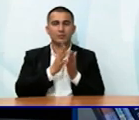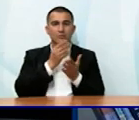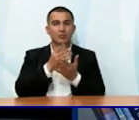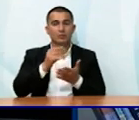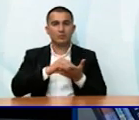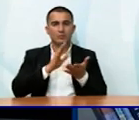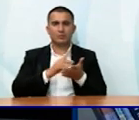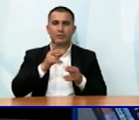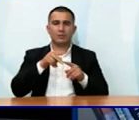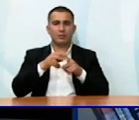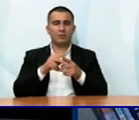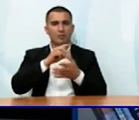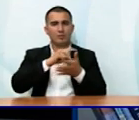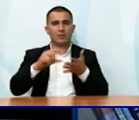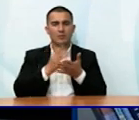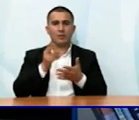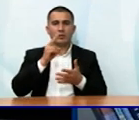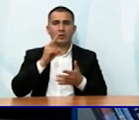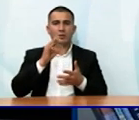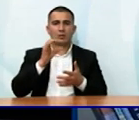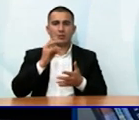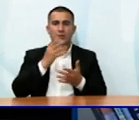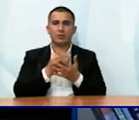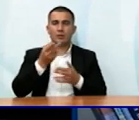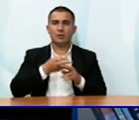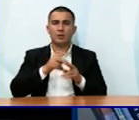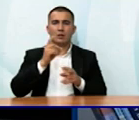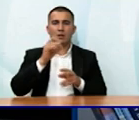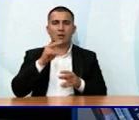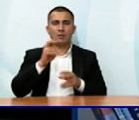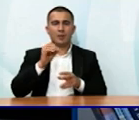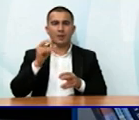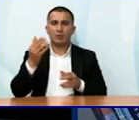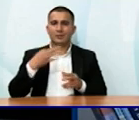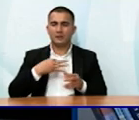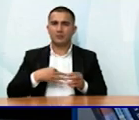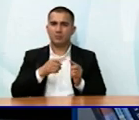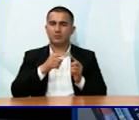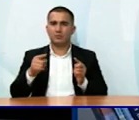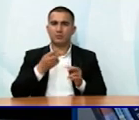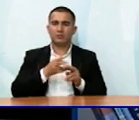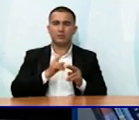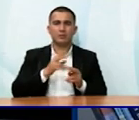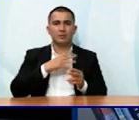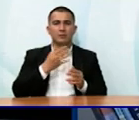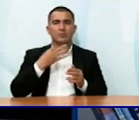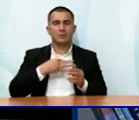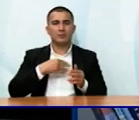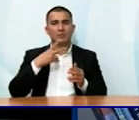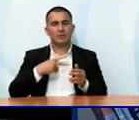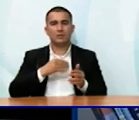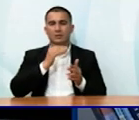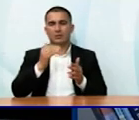kiritilgan. Shuningdek, dostonning asosiy qahramonlari Xolbeka va uning o'g'illari Mohiboy va Gurkiboy yodingizda bo'lsa